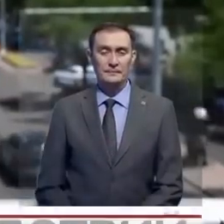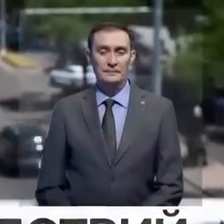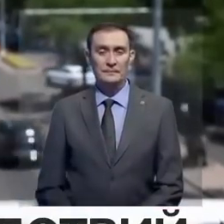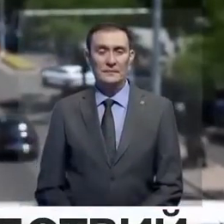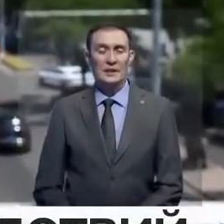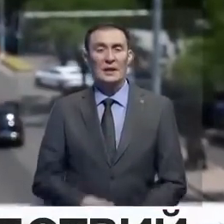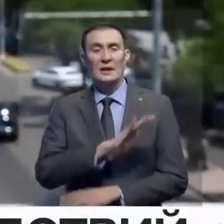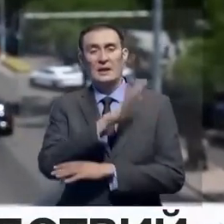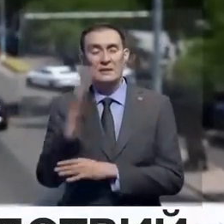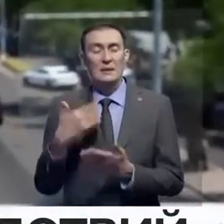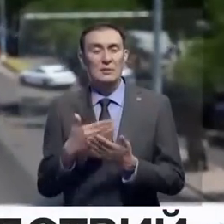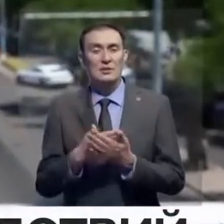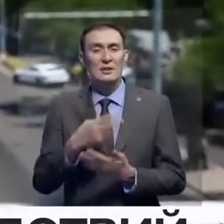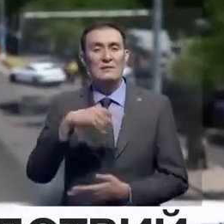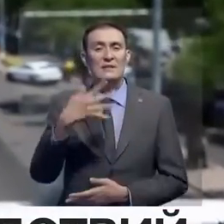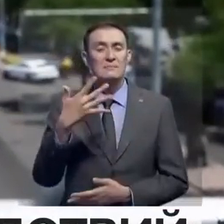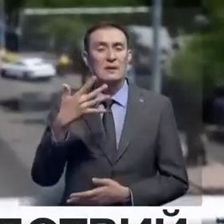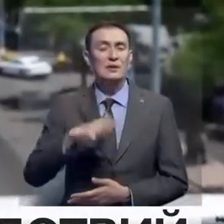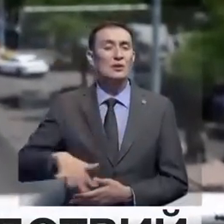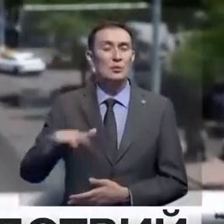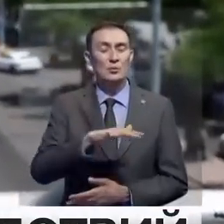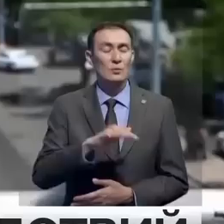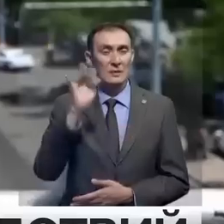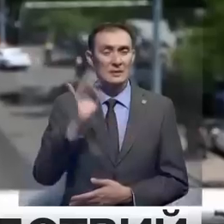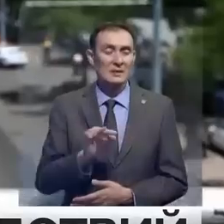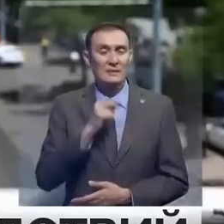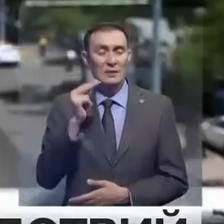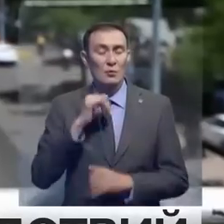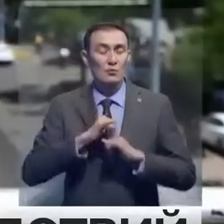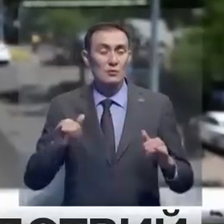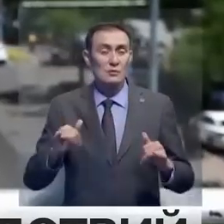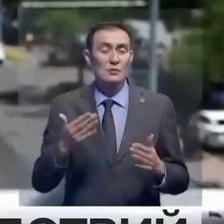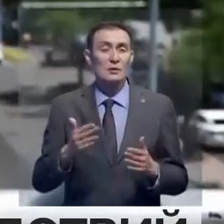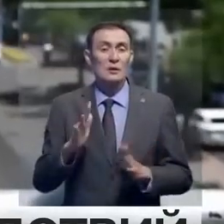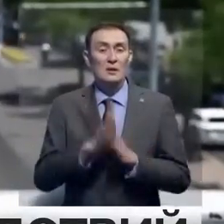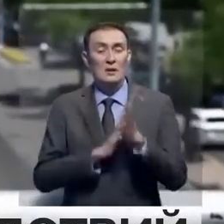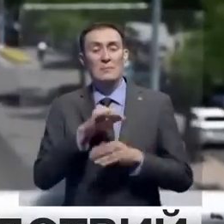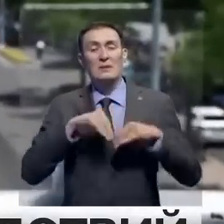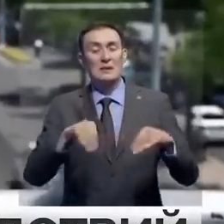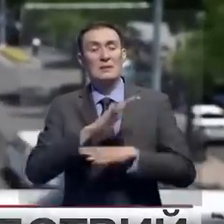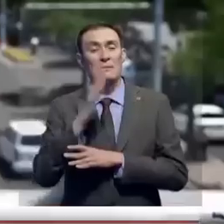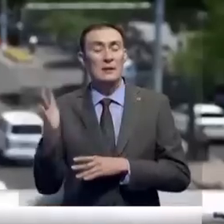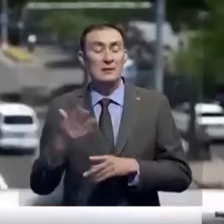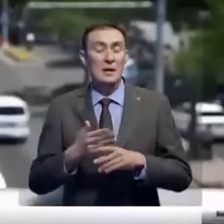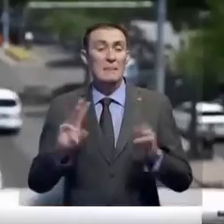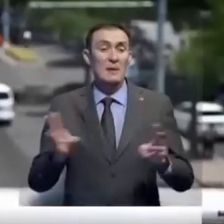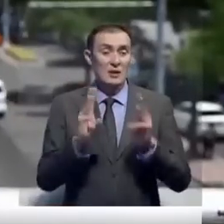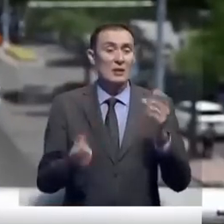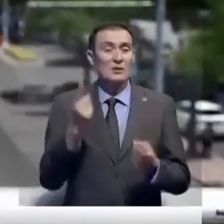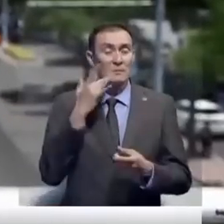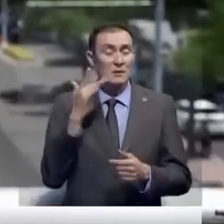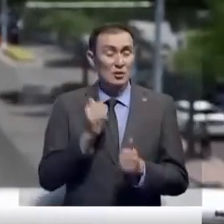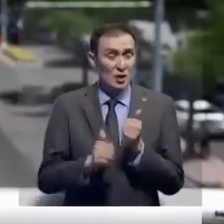лиса покрывает почти четверть территории Китая и каждый год их площадь увеличивается благодаря искусственным посадкам пожары вспыхивают